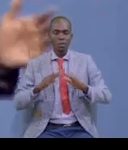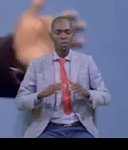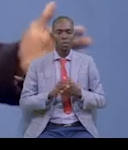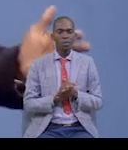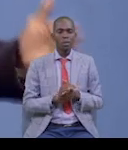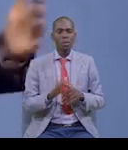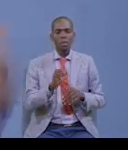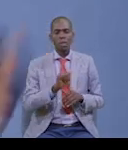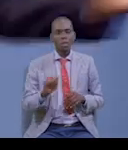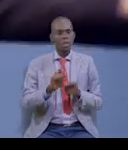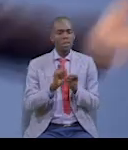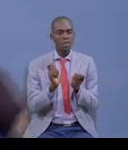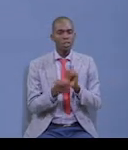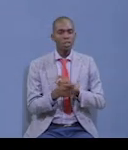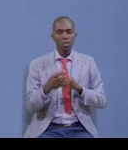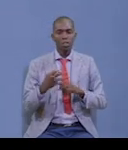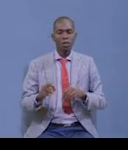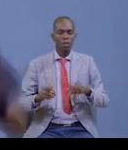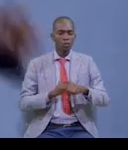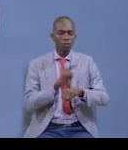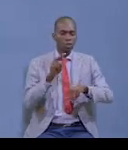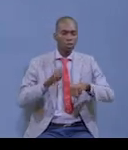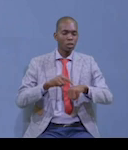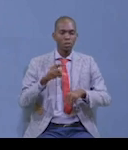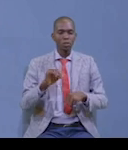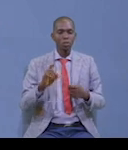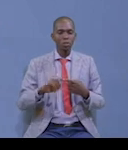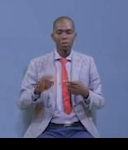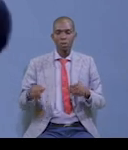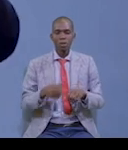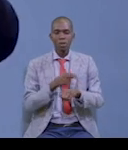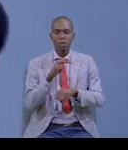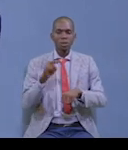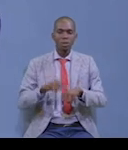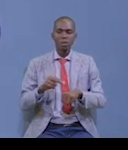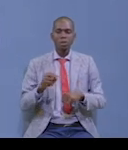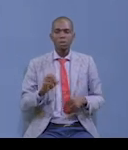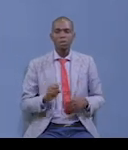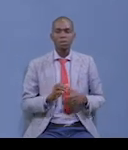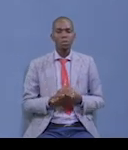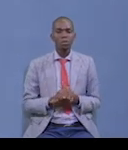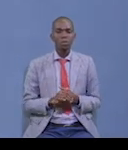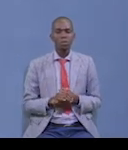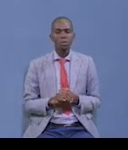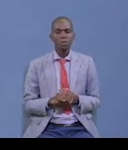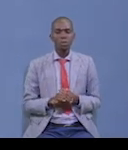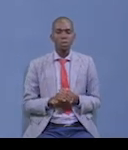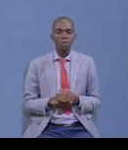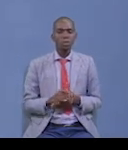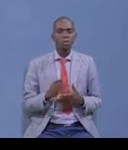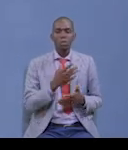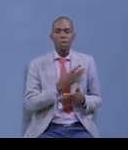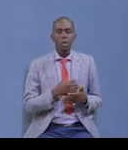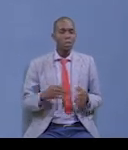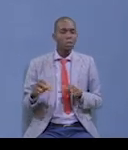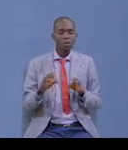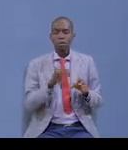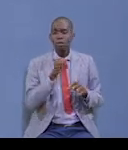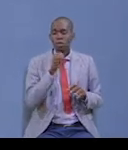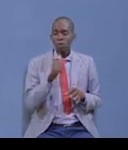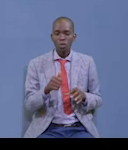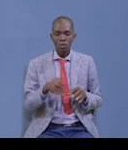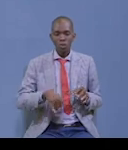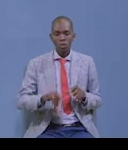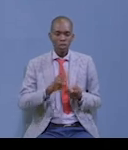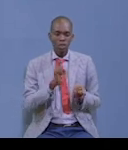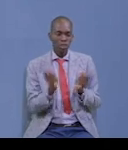The change of nation to another nation. ఒక దేశం నుంచి మరొక దేశానికి మార్పు. Did not change the purpose of his life. కానీ